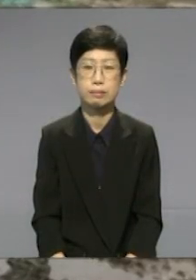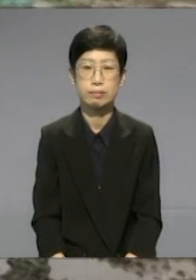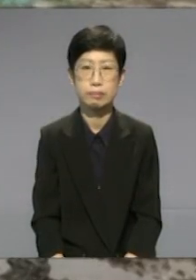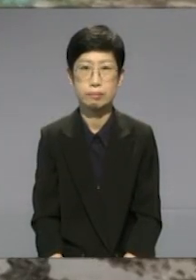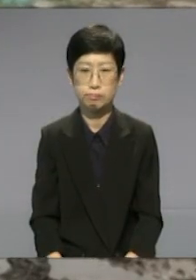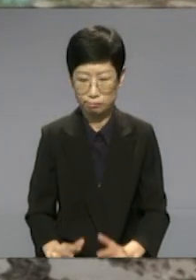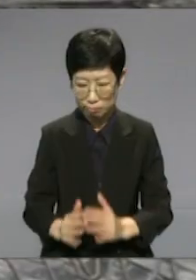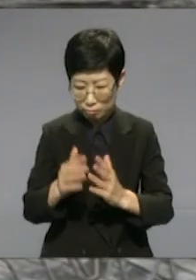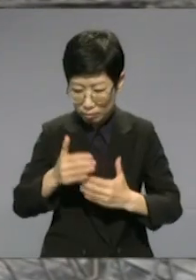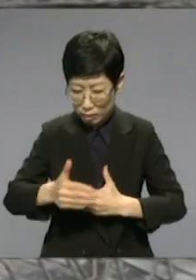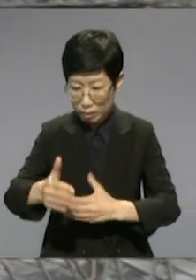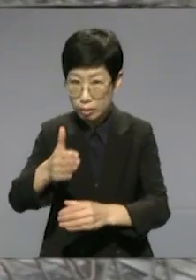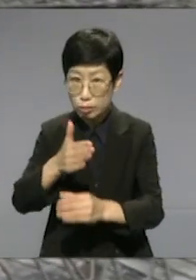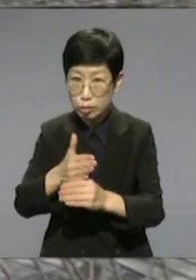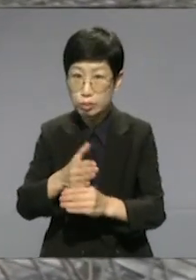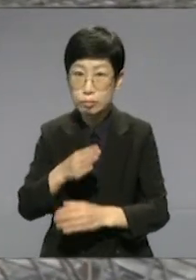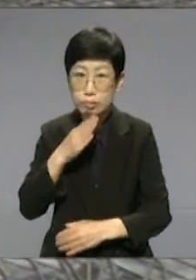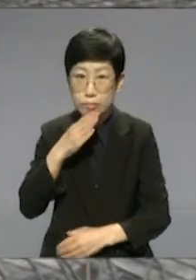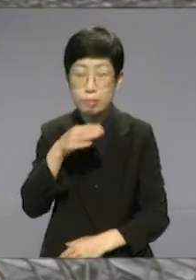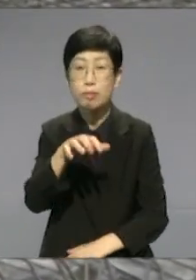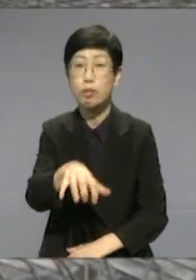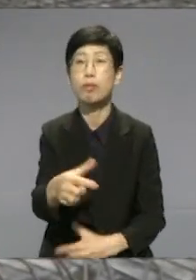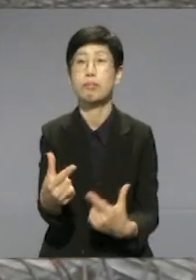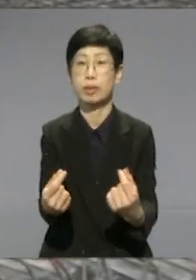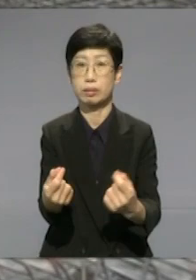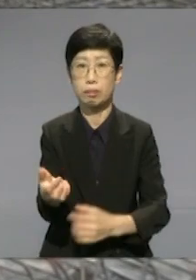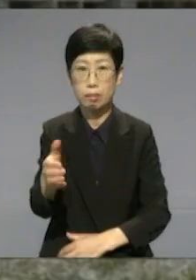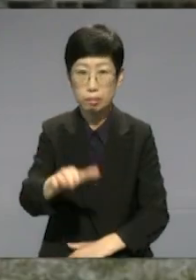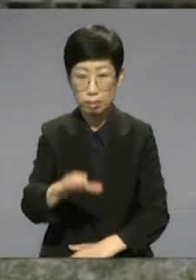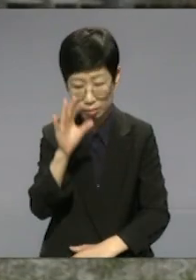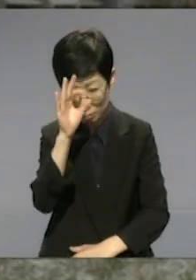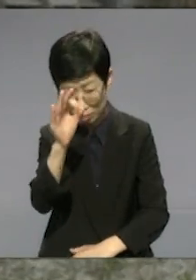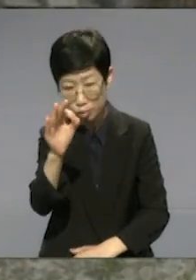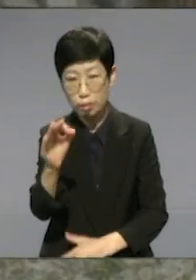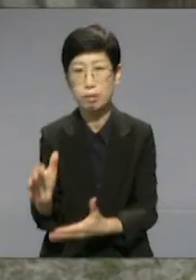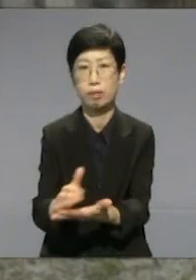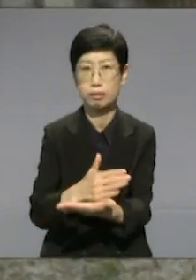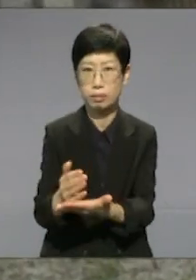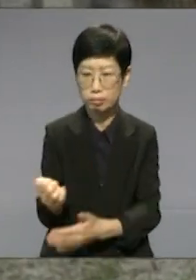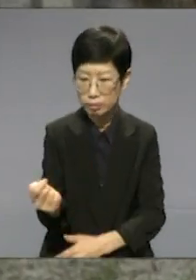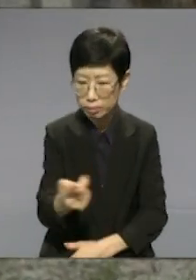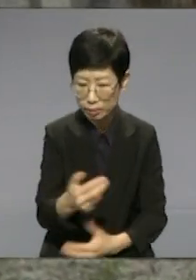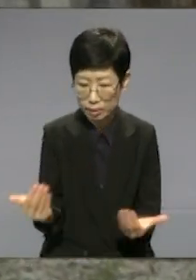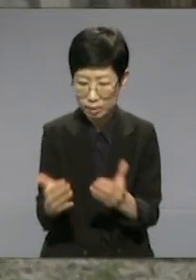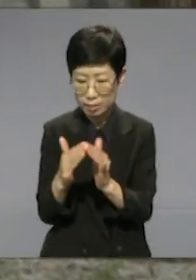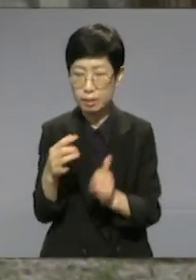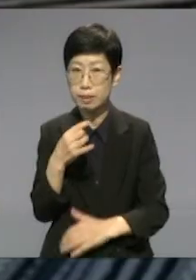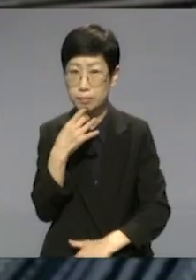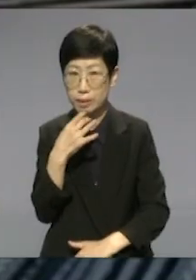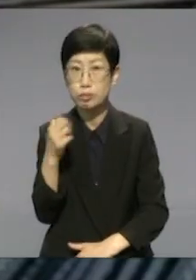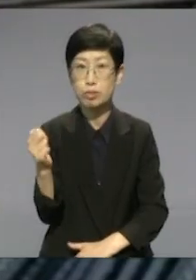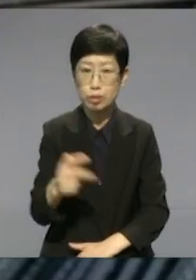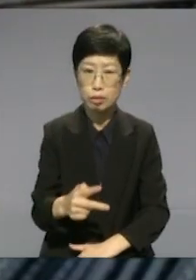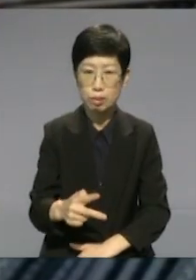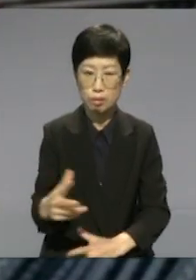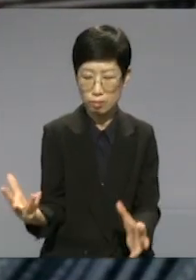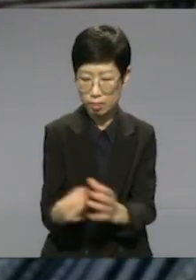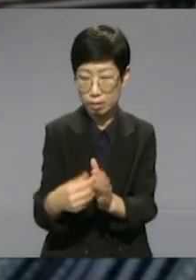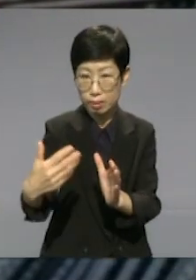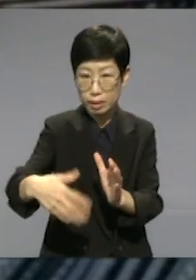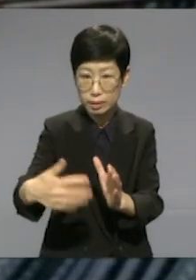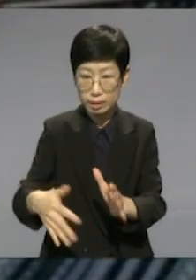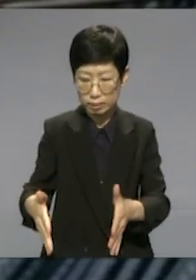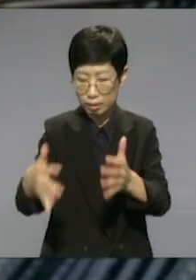공사가 한창 진행 중이어야 할 주거단지 건설 현장. 하지만 현장엔 몇몇 인부들과 미완성인